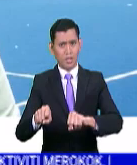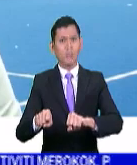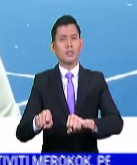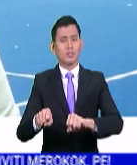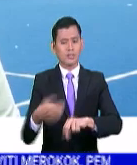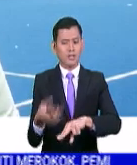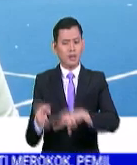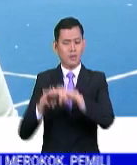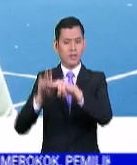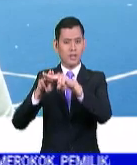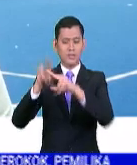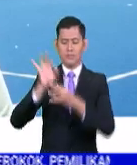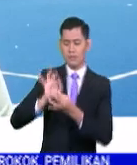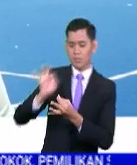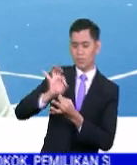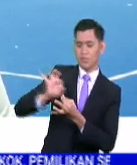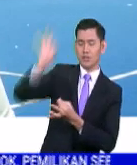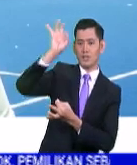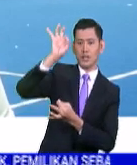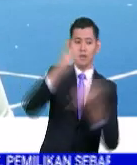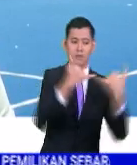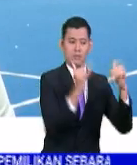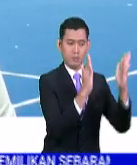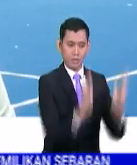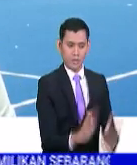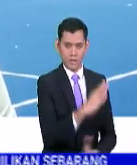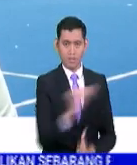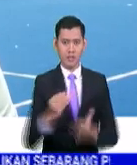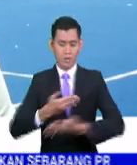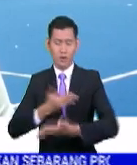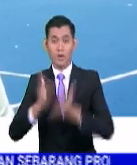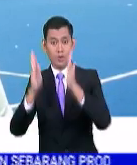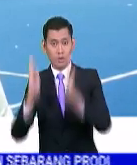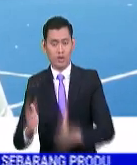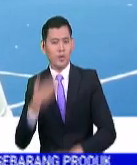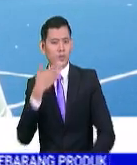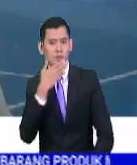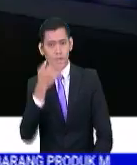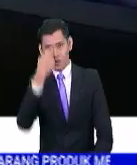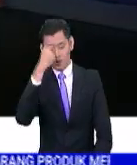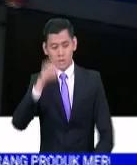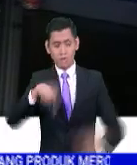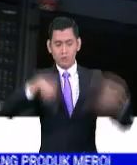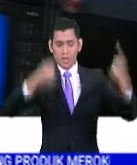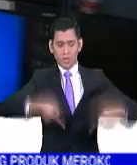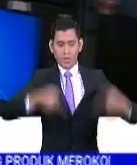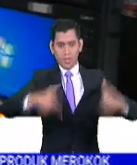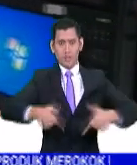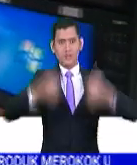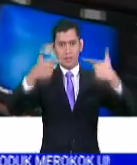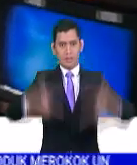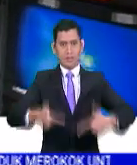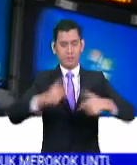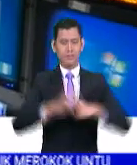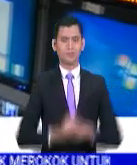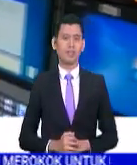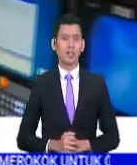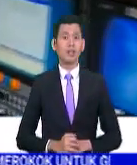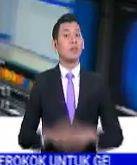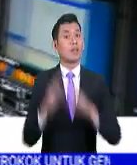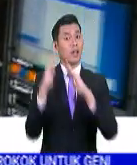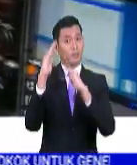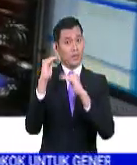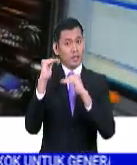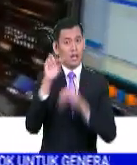semangat anak-anak muda kita dan juga pemain hoki negara yang akan bermain dalam Liga Blade dalam perhitungannya